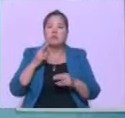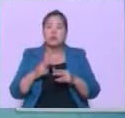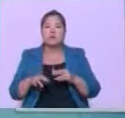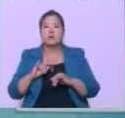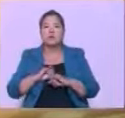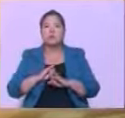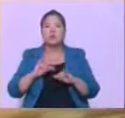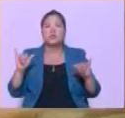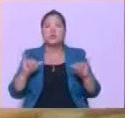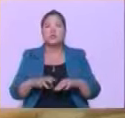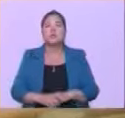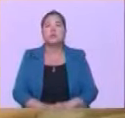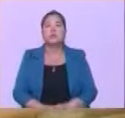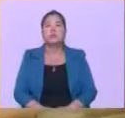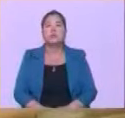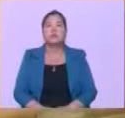начинаниях.